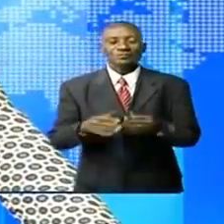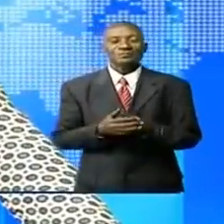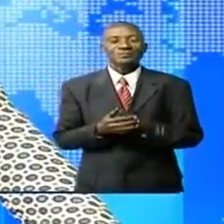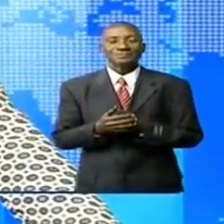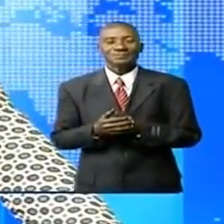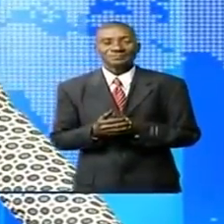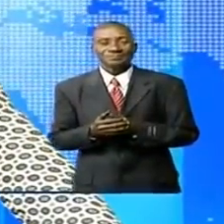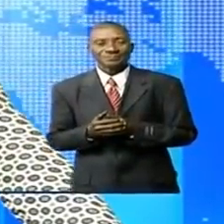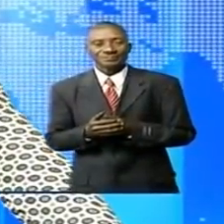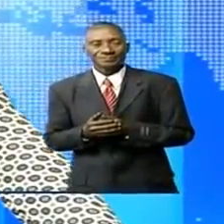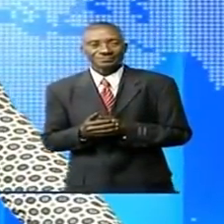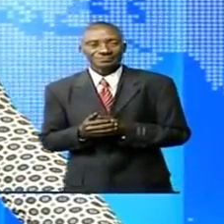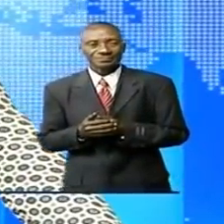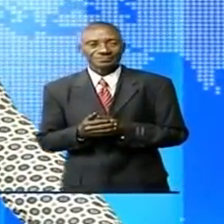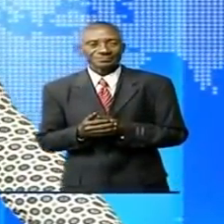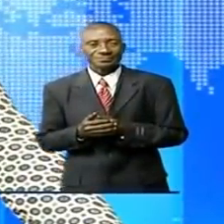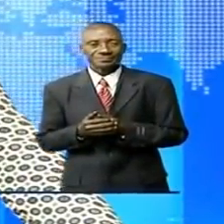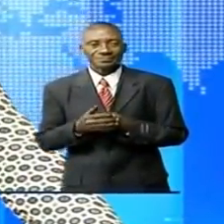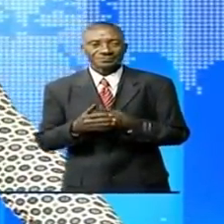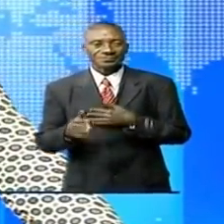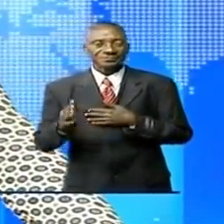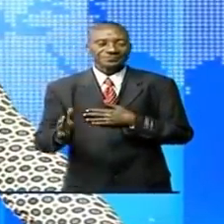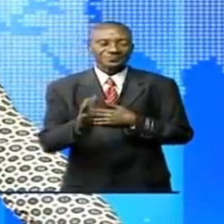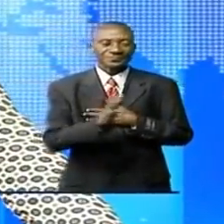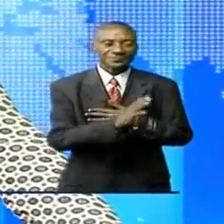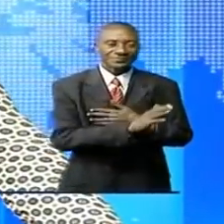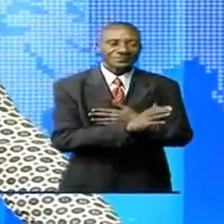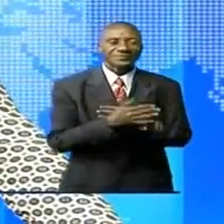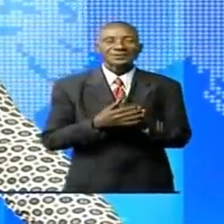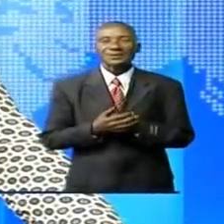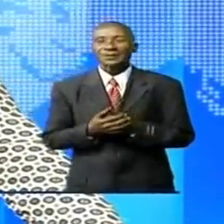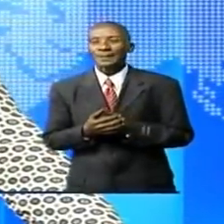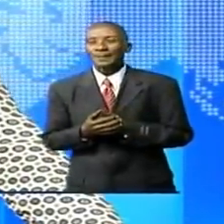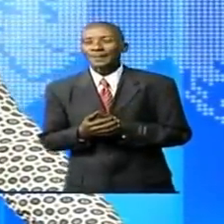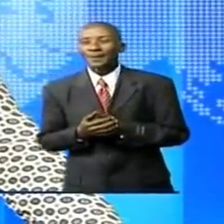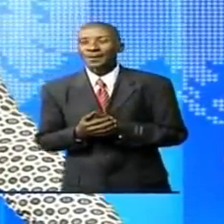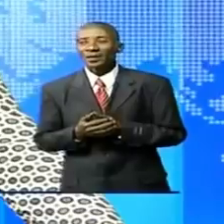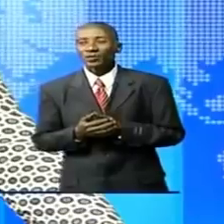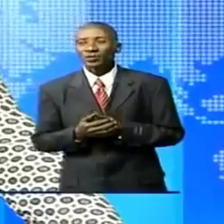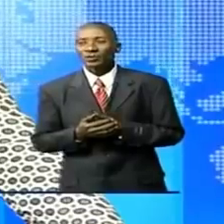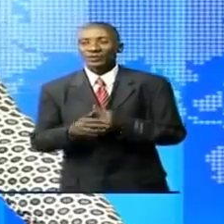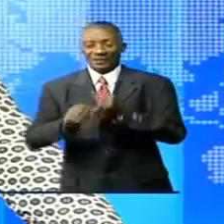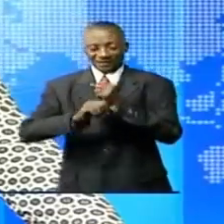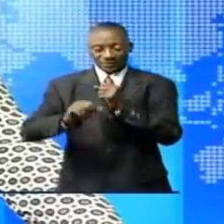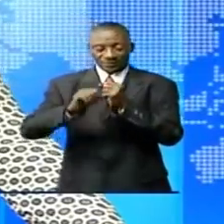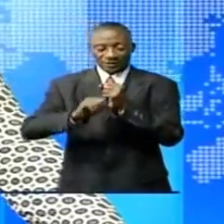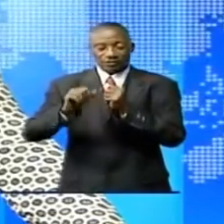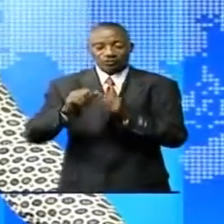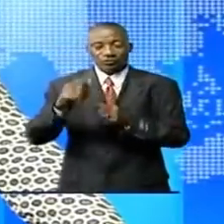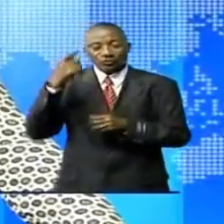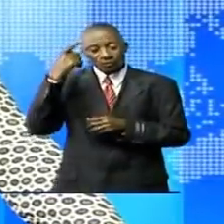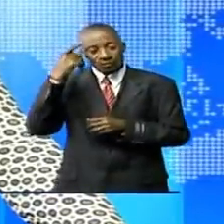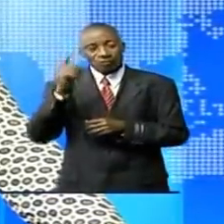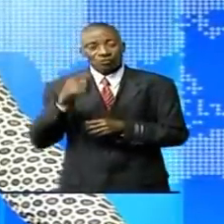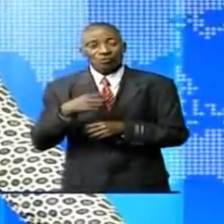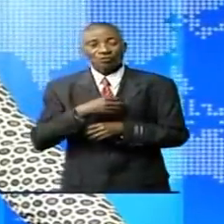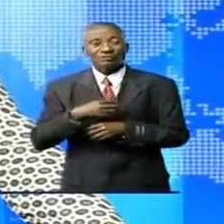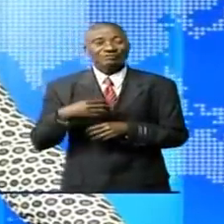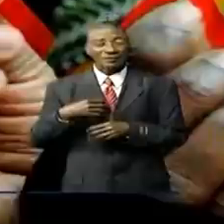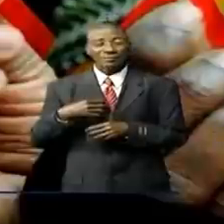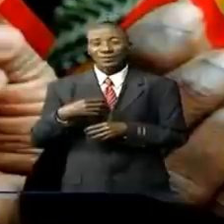Dans le même chapitre, on va prendre cette fois-là ce plaidoyer, la sensibilisation de femmes dans la lutte contre le